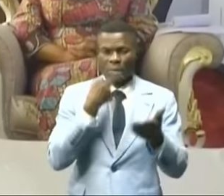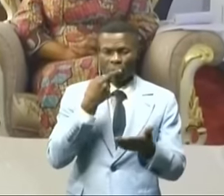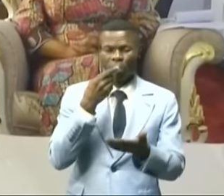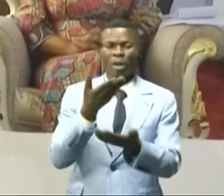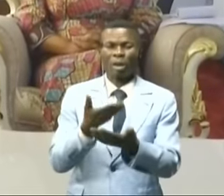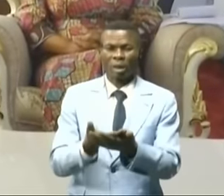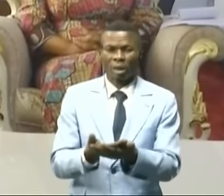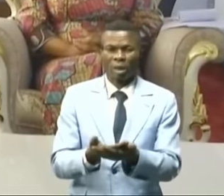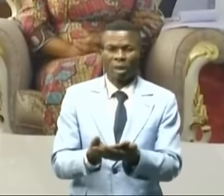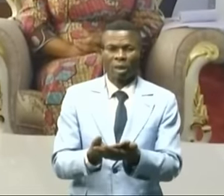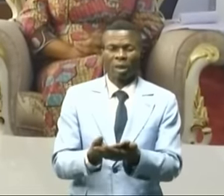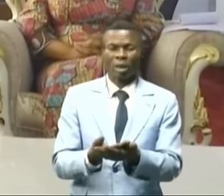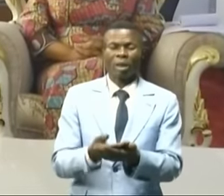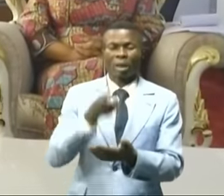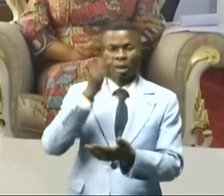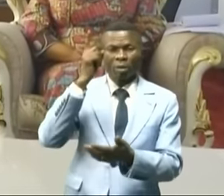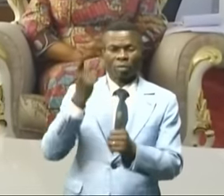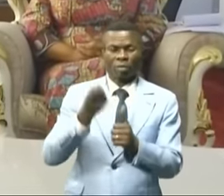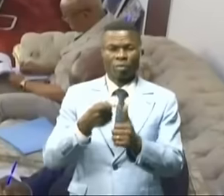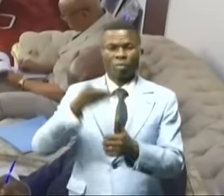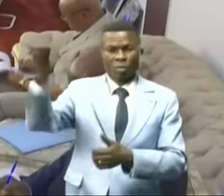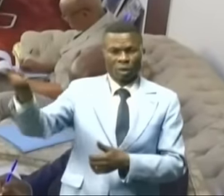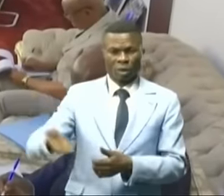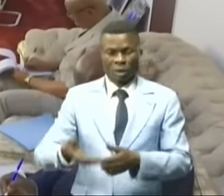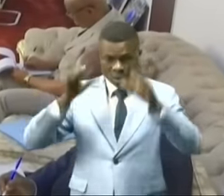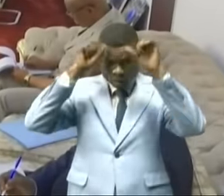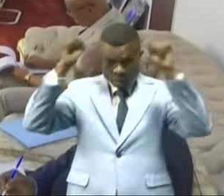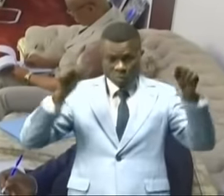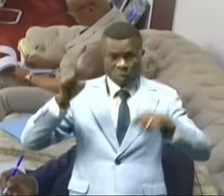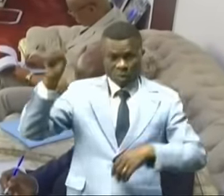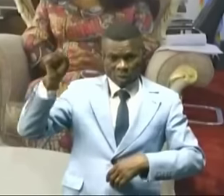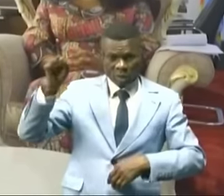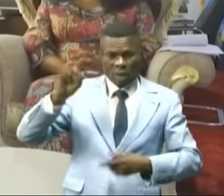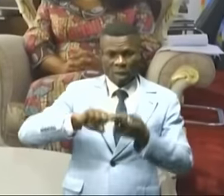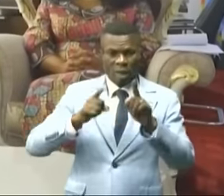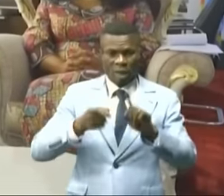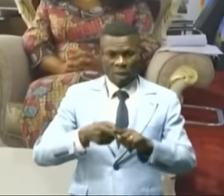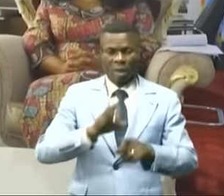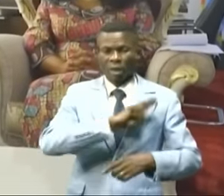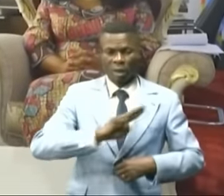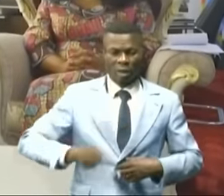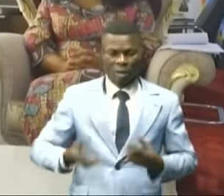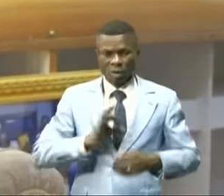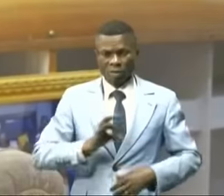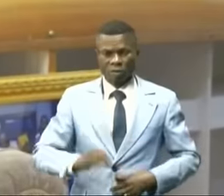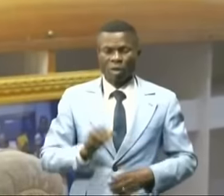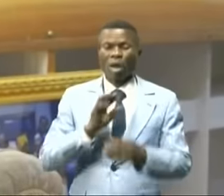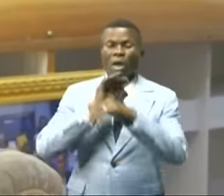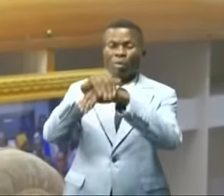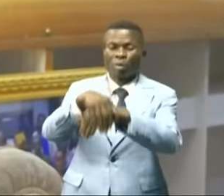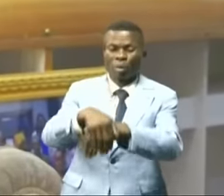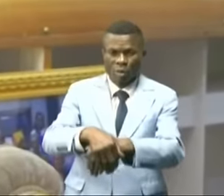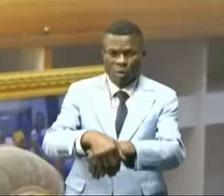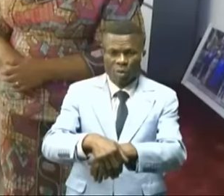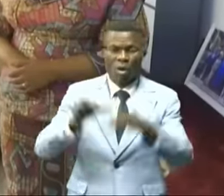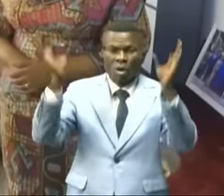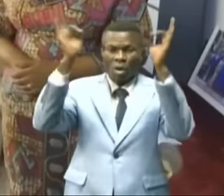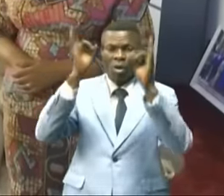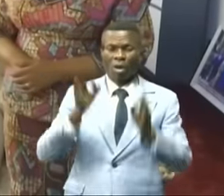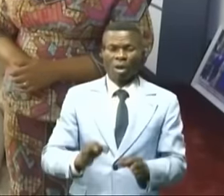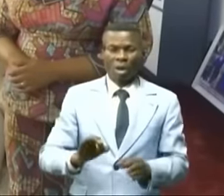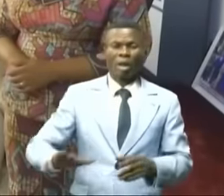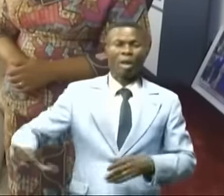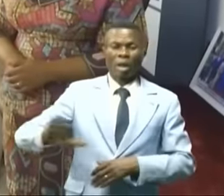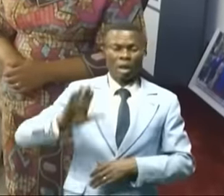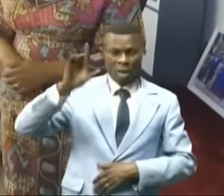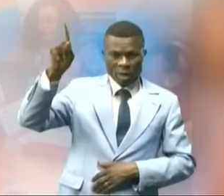leurs échanges. En premier lieu, l'invitation du président indonésien à son homologue de la République démocratique du Congo pour participer au forum